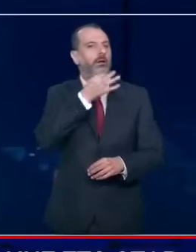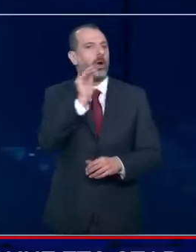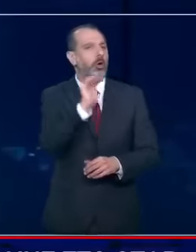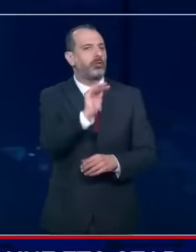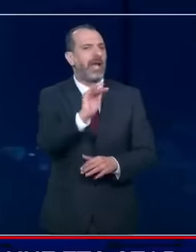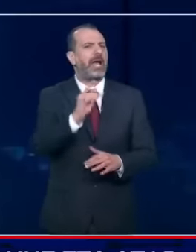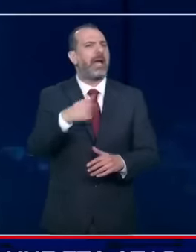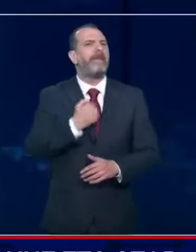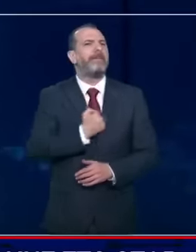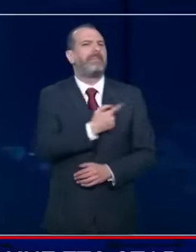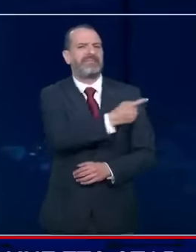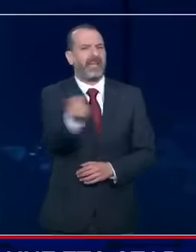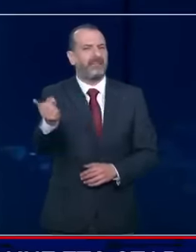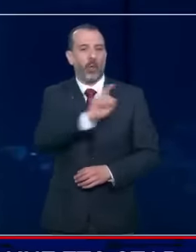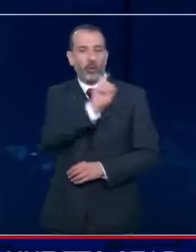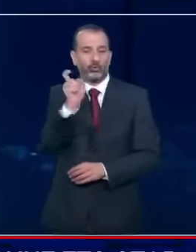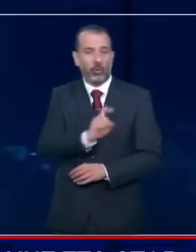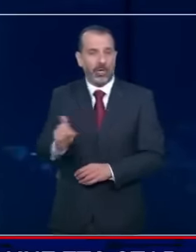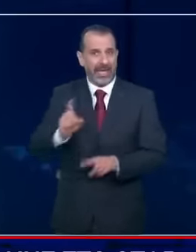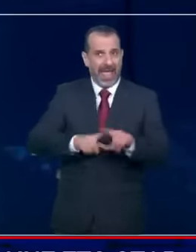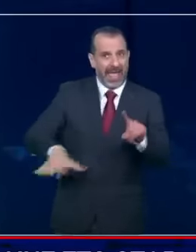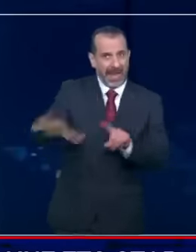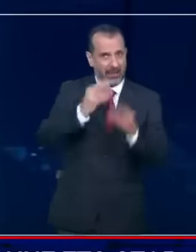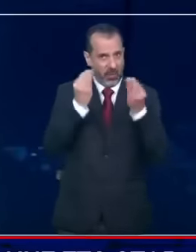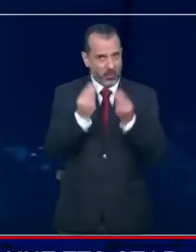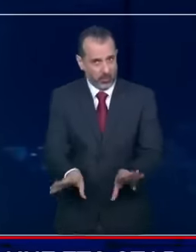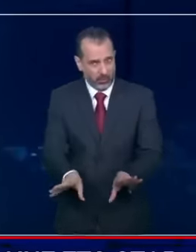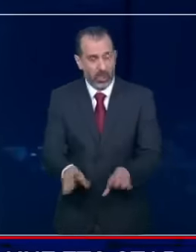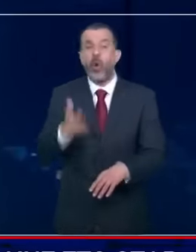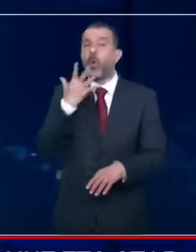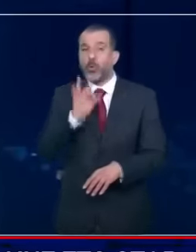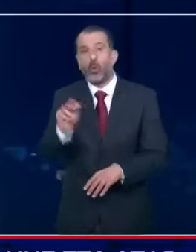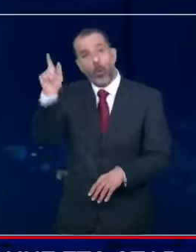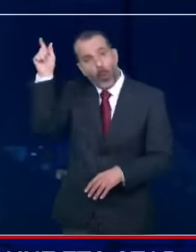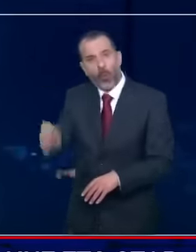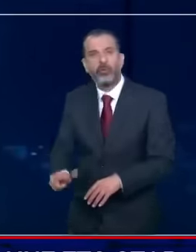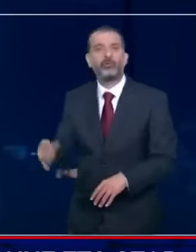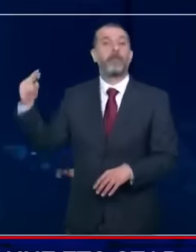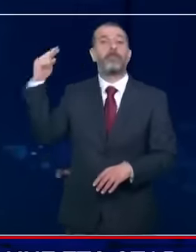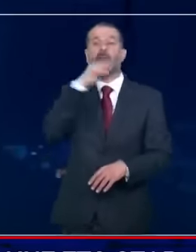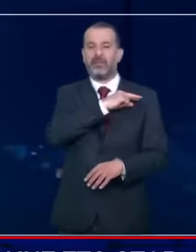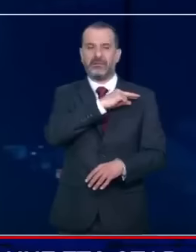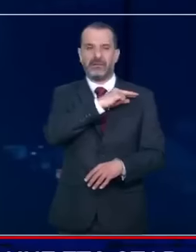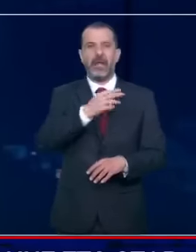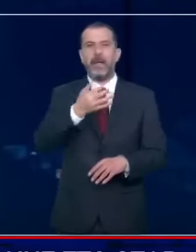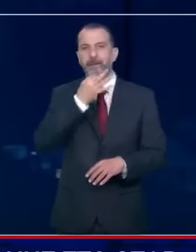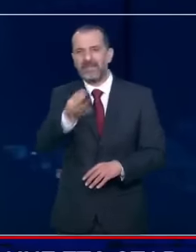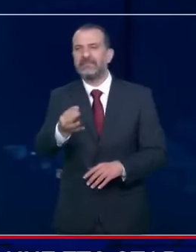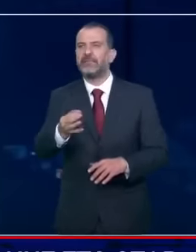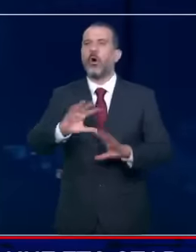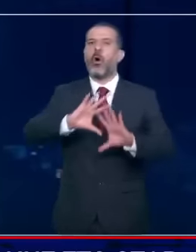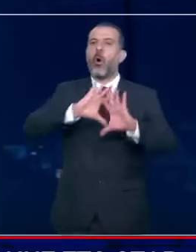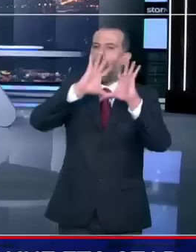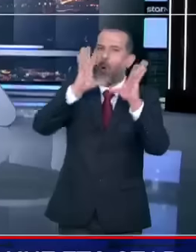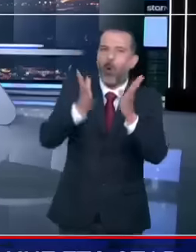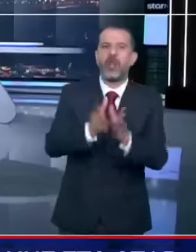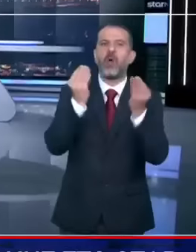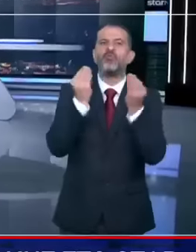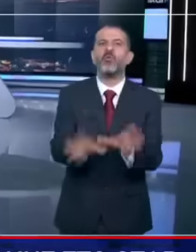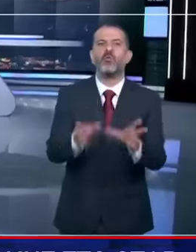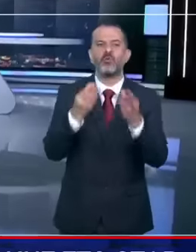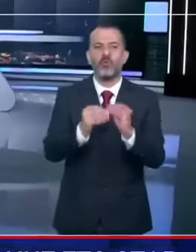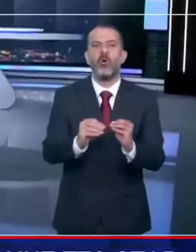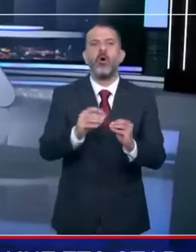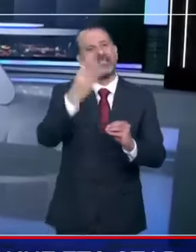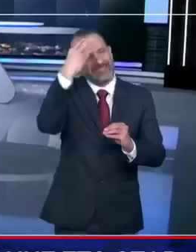σας το ρωτώ αυτό? Διότι ο Πρωθυπουργός πολλές φορές έχει επισημάνει ότι μια μηδενιστική λογική ακολουθούσε και ο